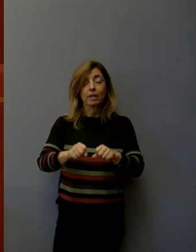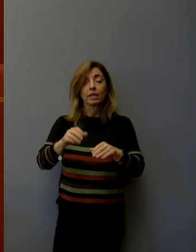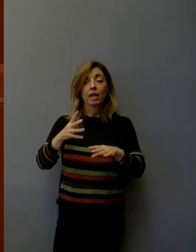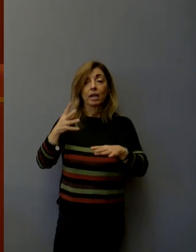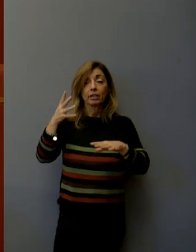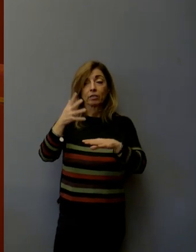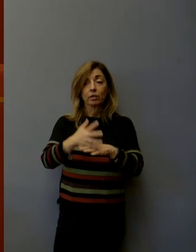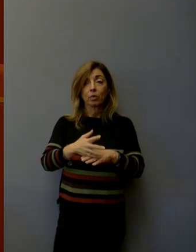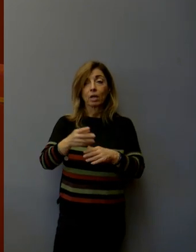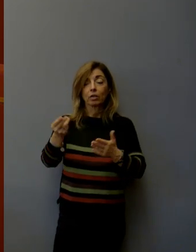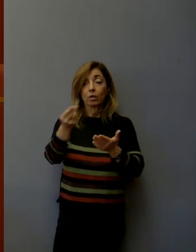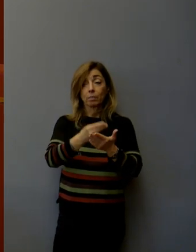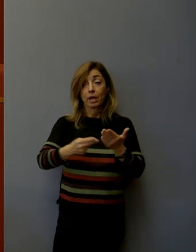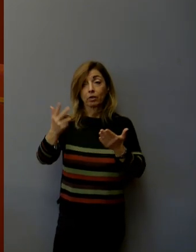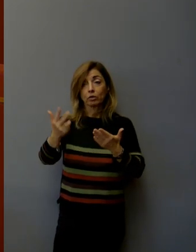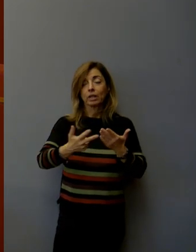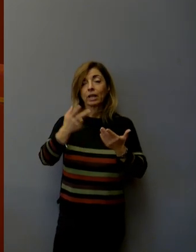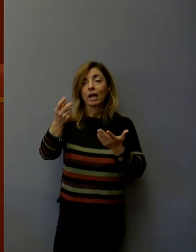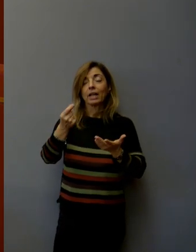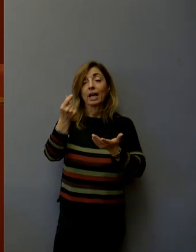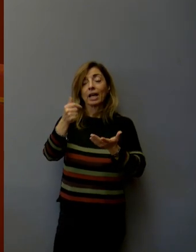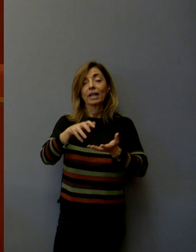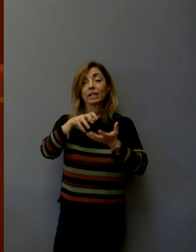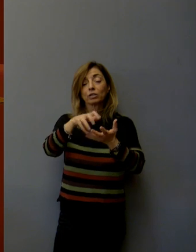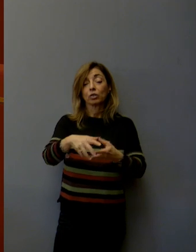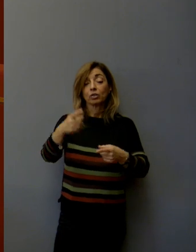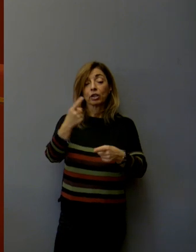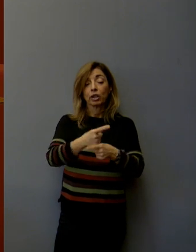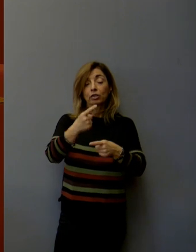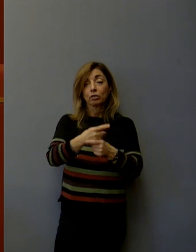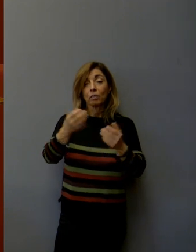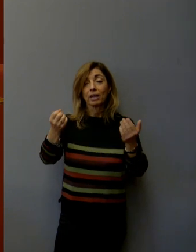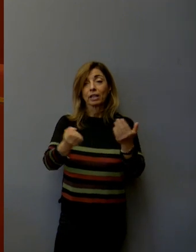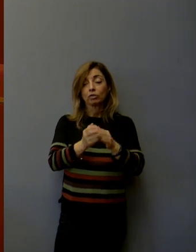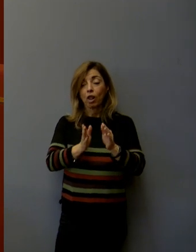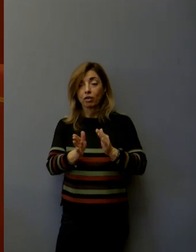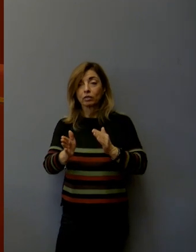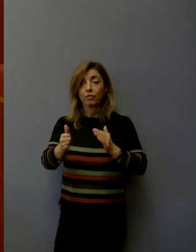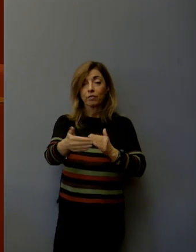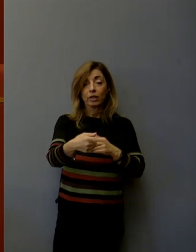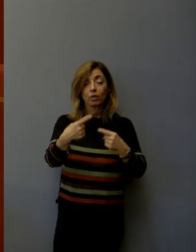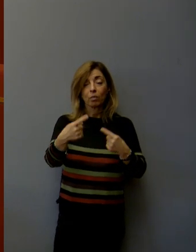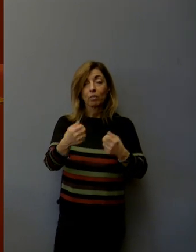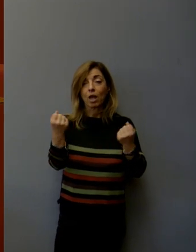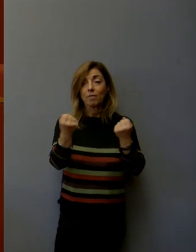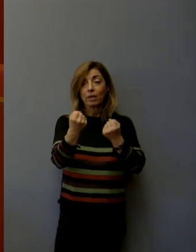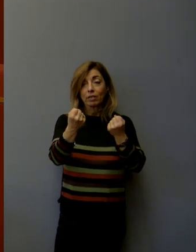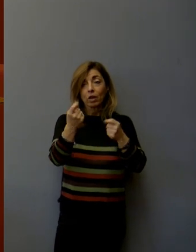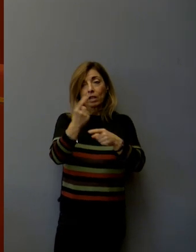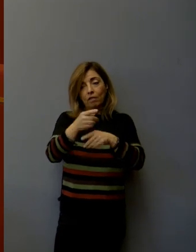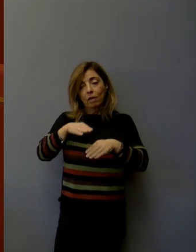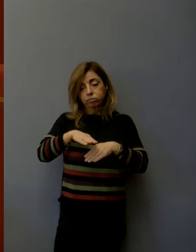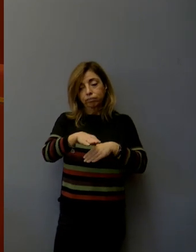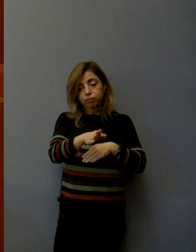finanziarie per realizzazione di questo svincolo che per permettere ai veicoli invece di andare a girare modalità Sciorba